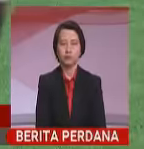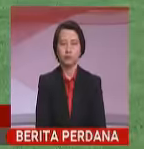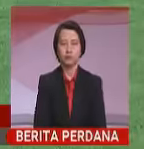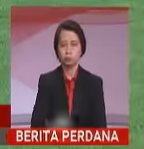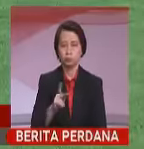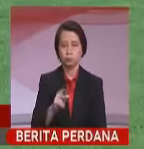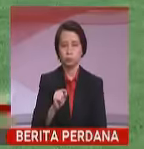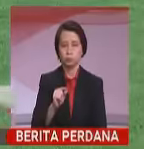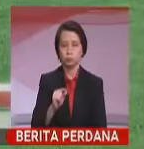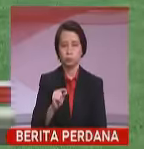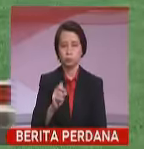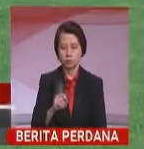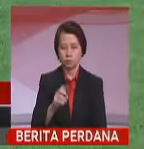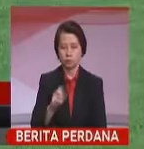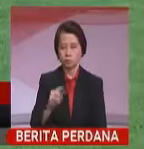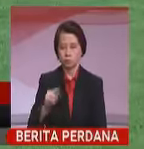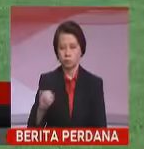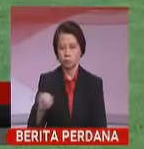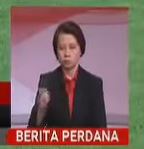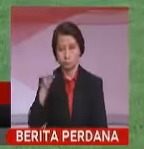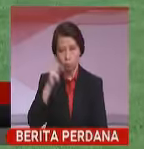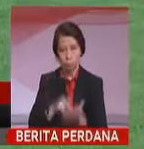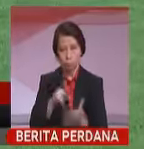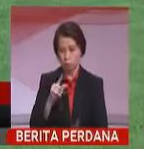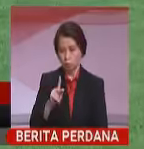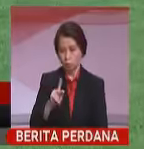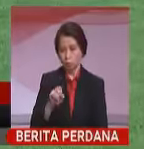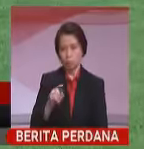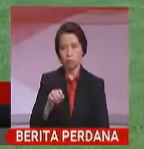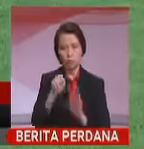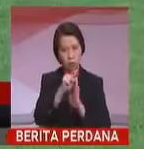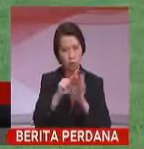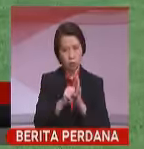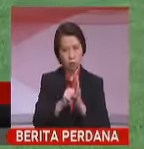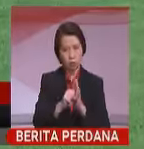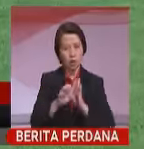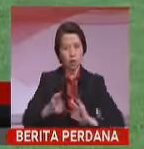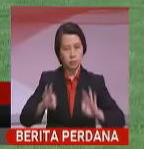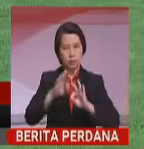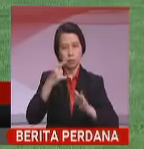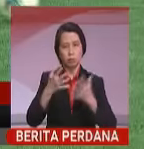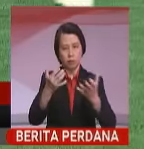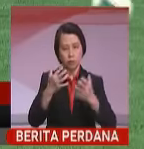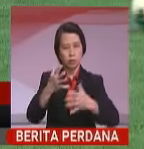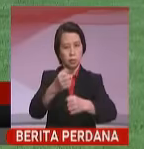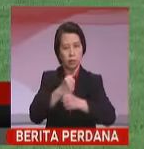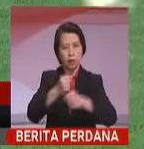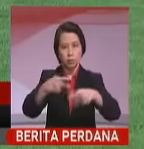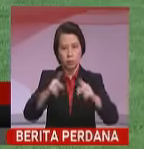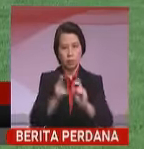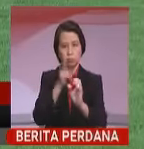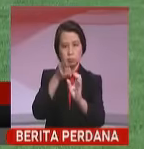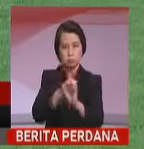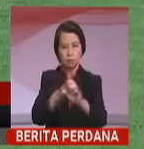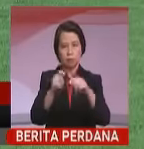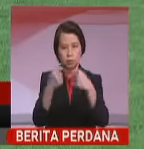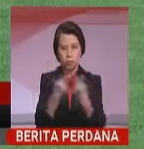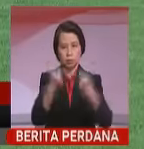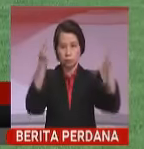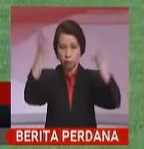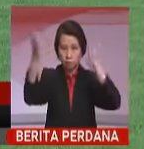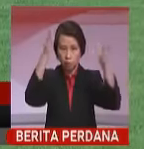Menurut Kogi Leswaran yang lebih dikenali sebagai Kogi, syarat berkenaan penting buatnya kerana mahu memperoleh peluang menyertai skuad